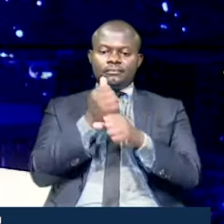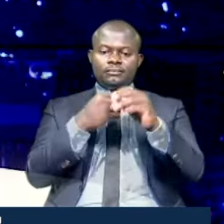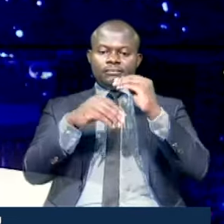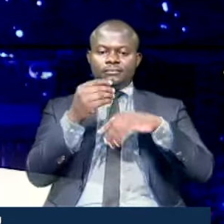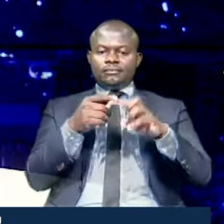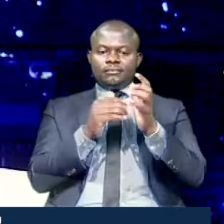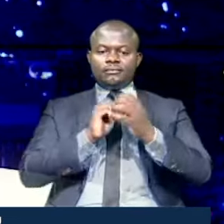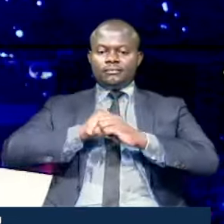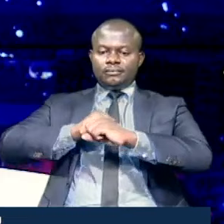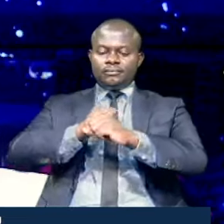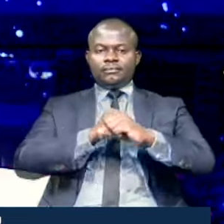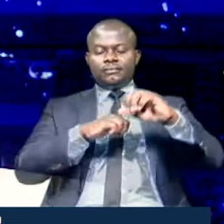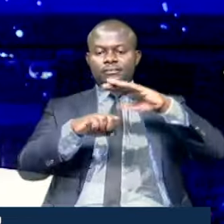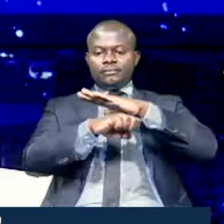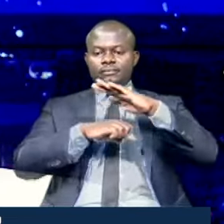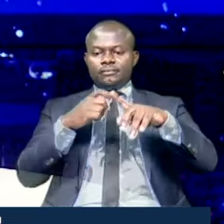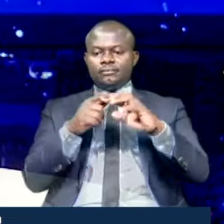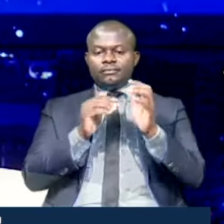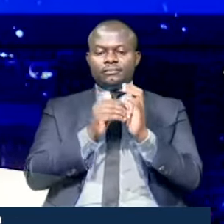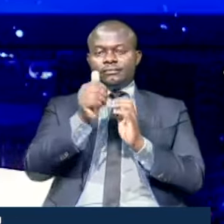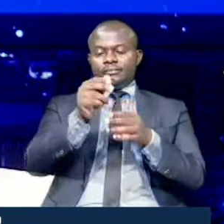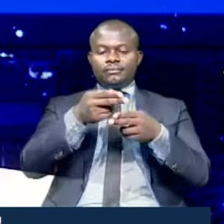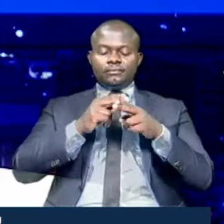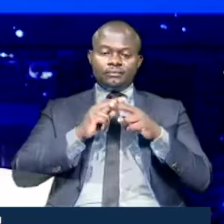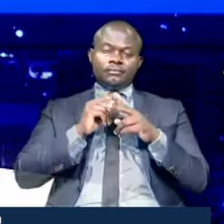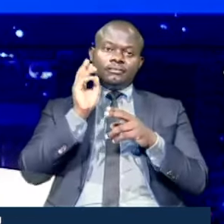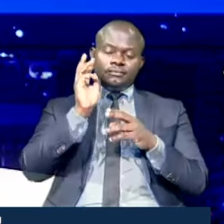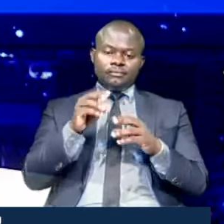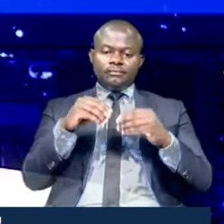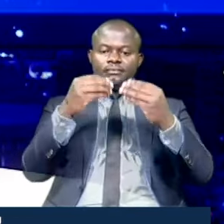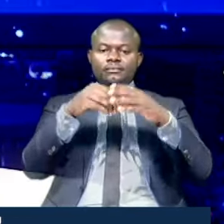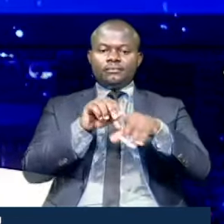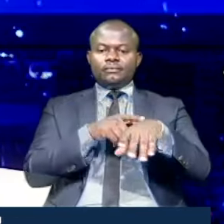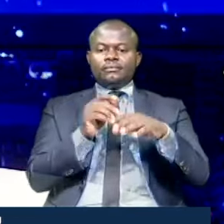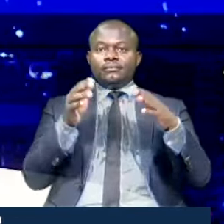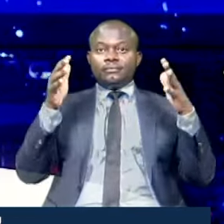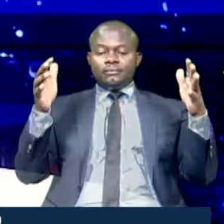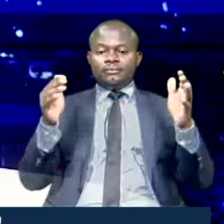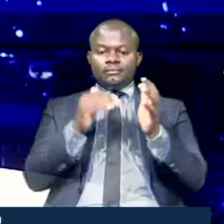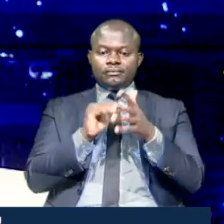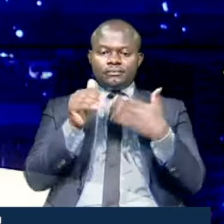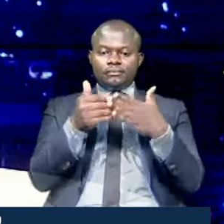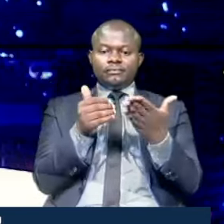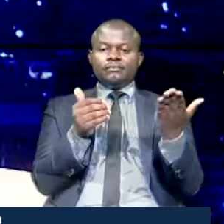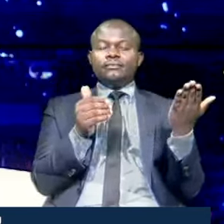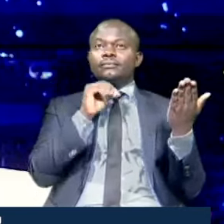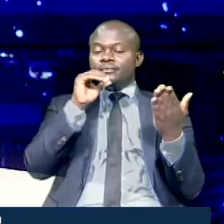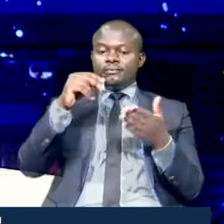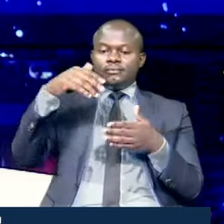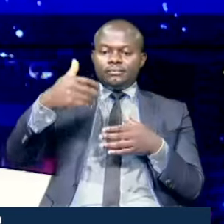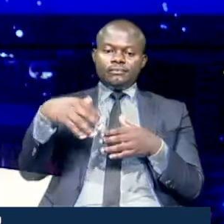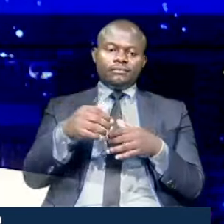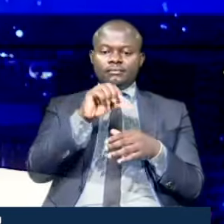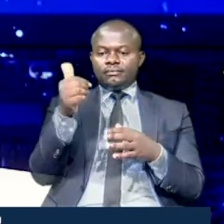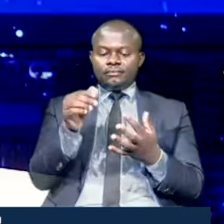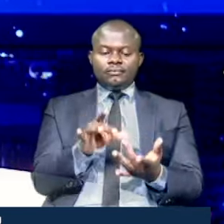ariko burengera ibidukikije kandi iyo nguzanyo bakaba bayihabwa mu gihe kirekire kandi itanahenze. Undi